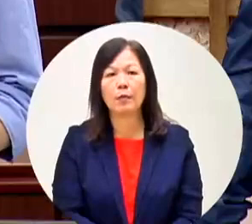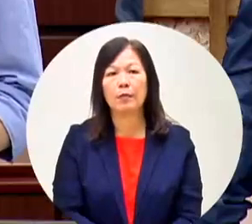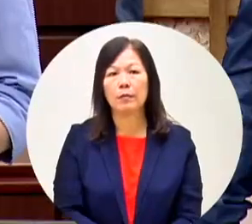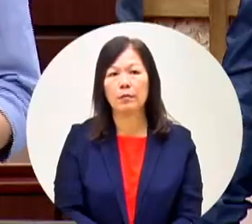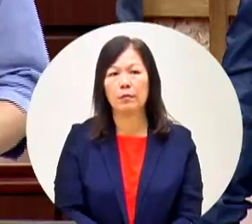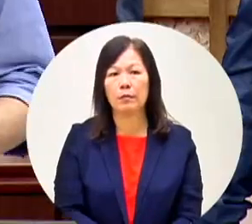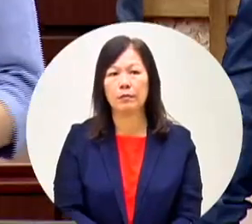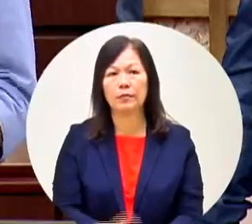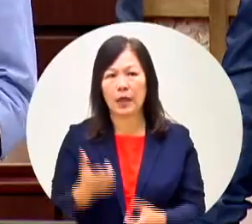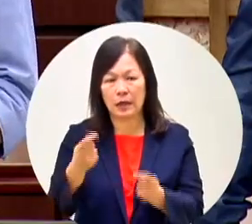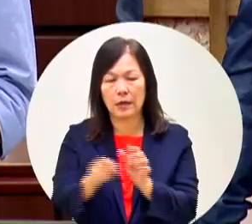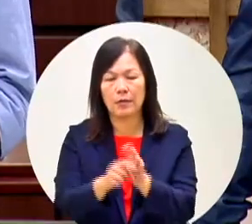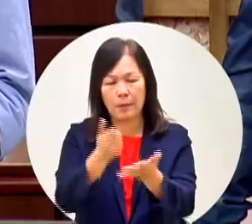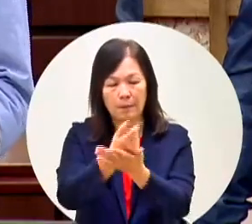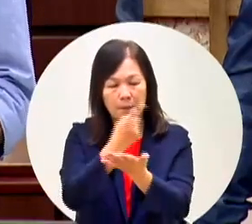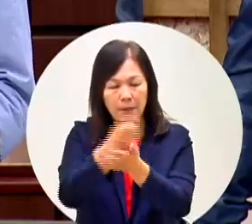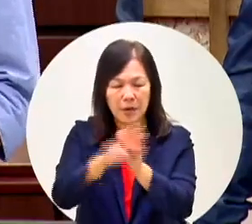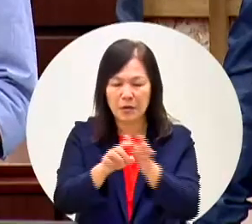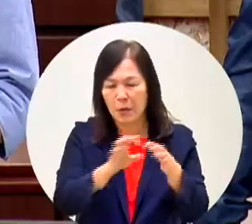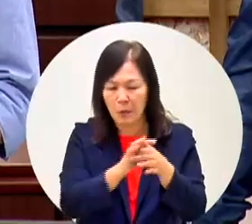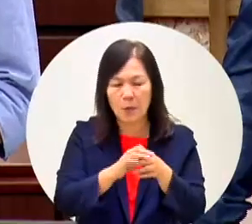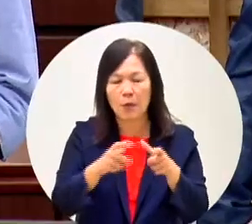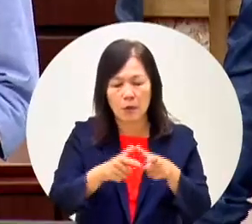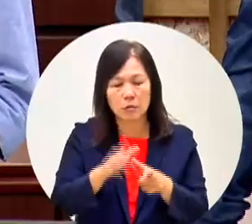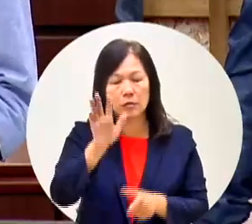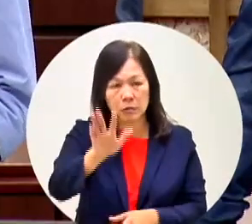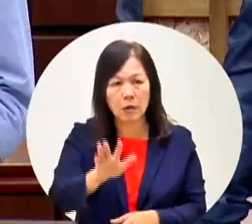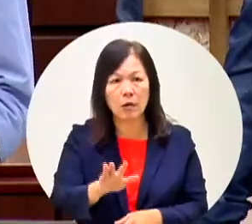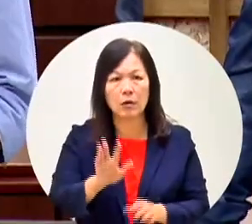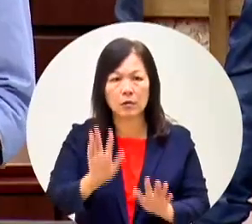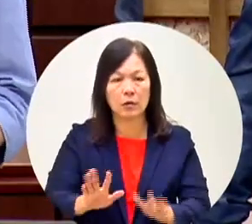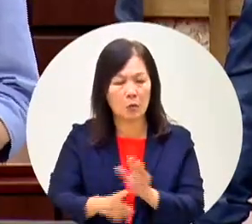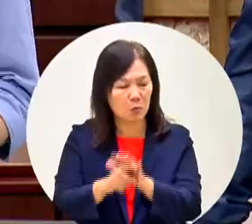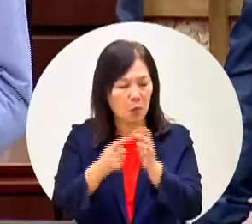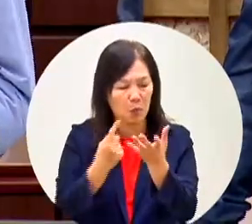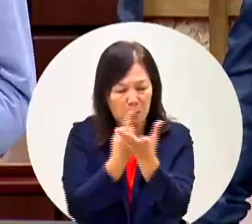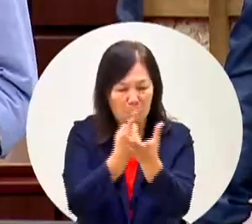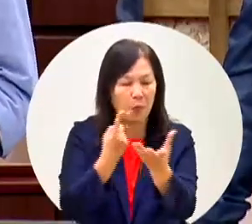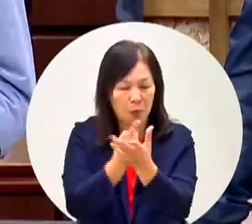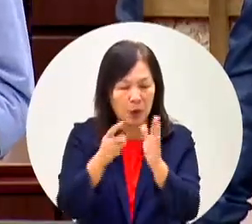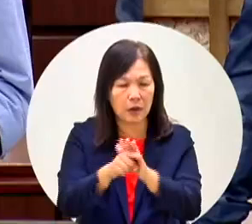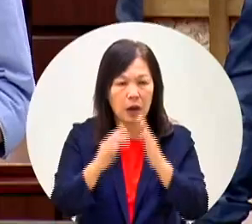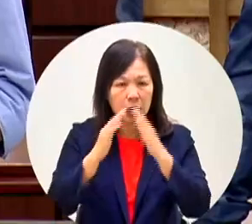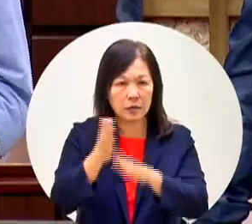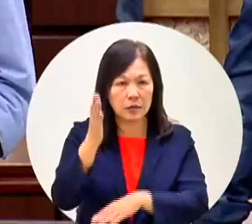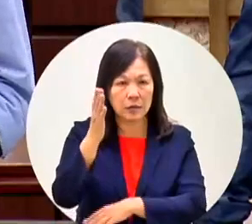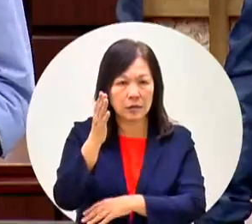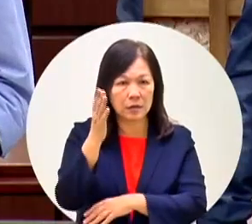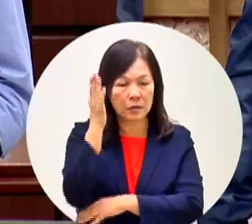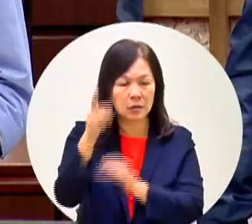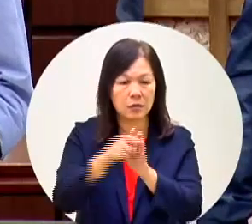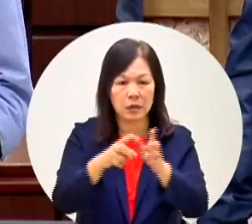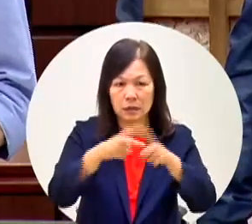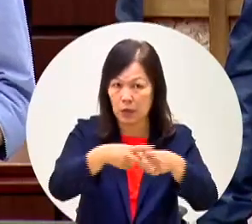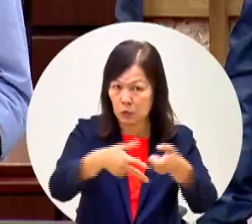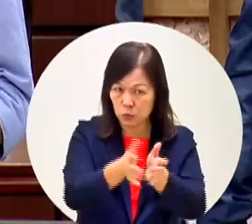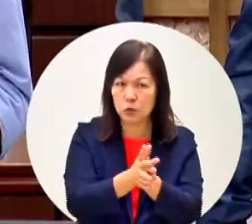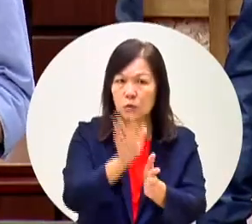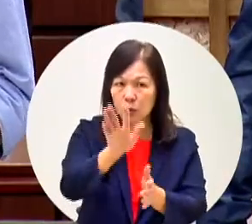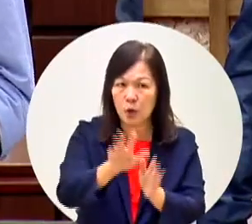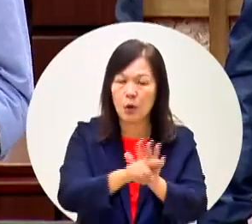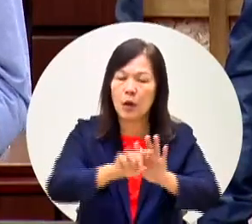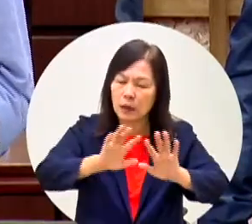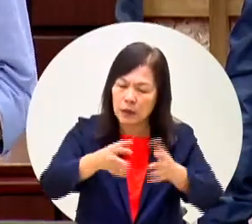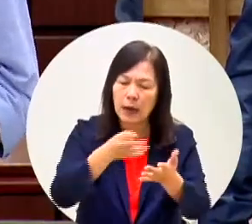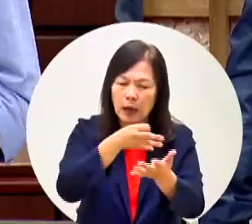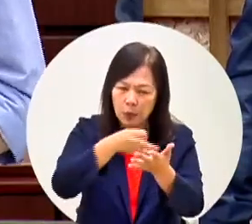关心，现在很多人愿意加入高雄市政府的两岸小组。那现在初步的草拟的名单已经有了。事实上，我们